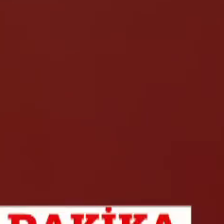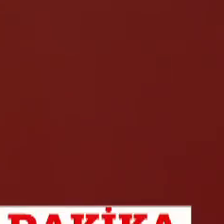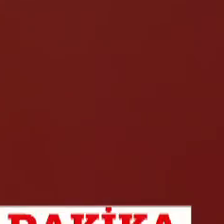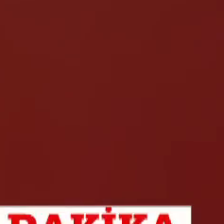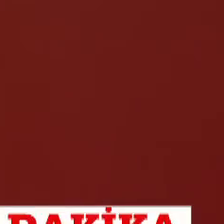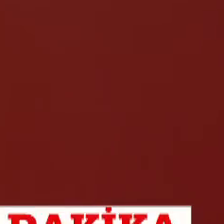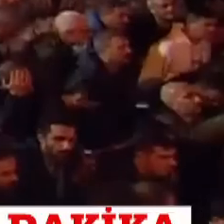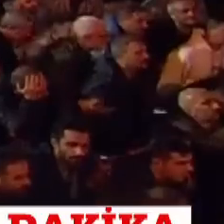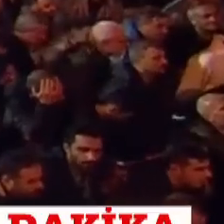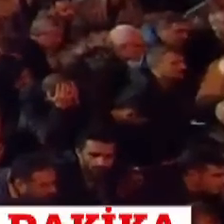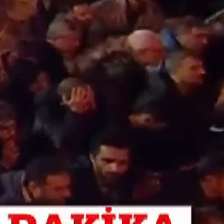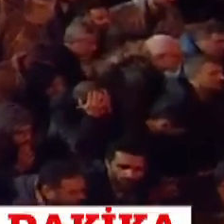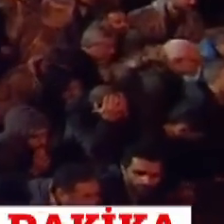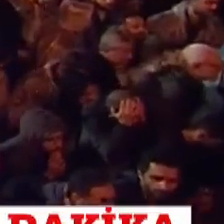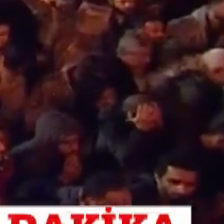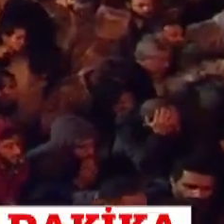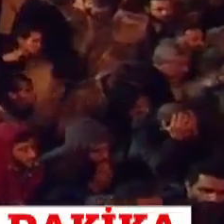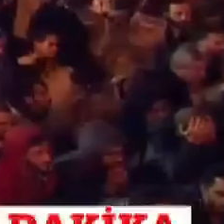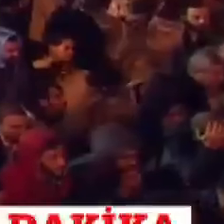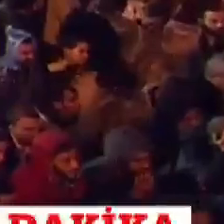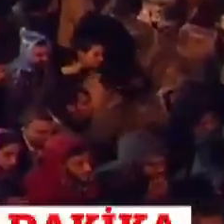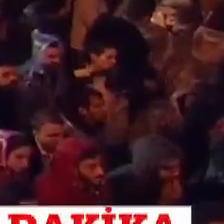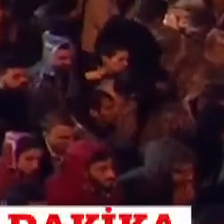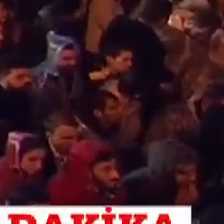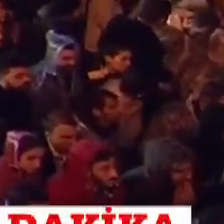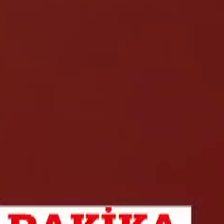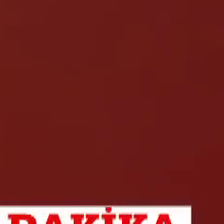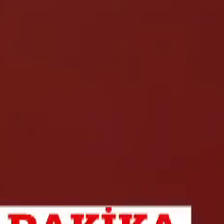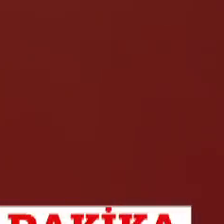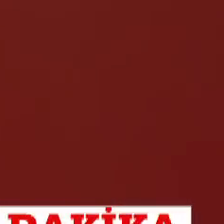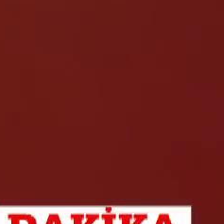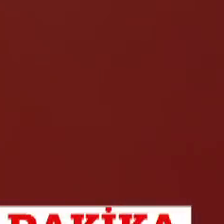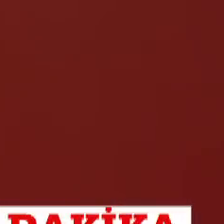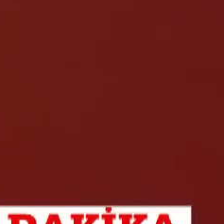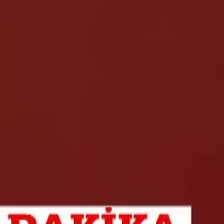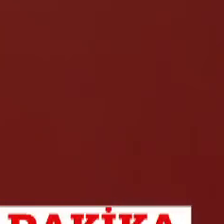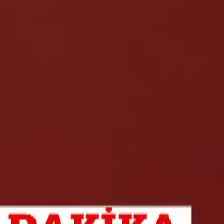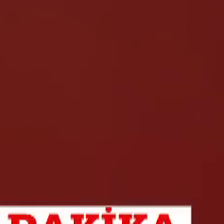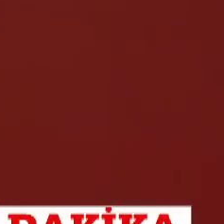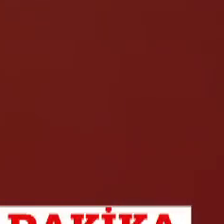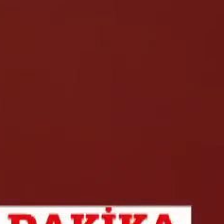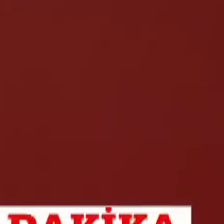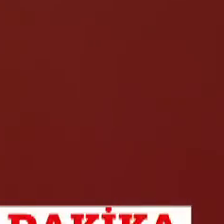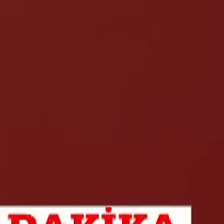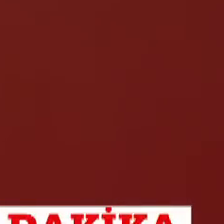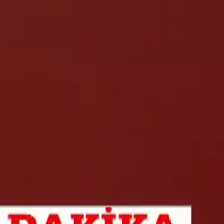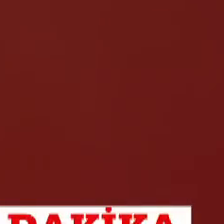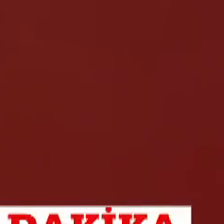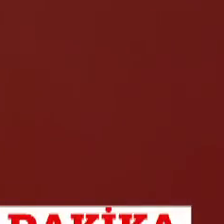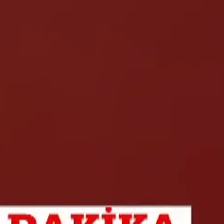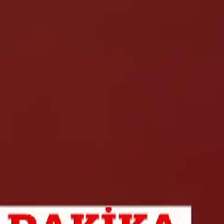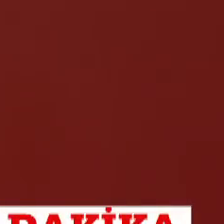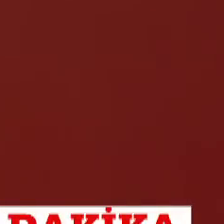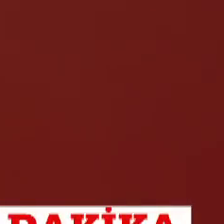odada bulunanlar, yek vücut olanların demokrasi diye bir kavgası var. Korkusuzca